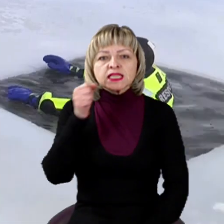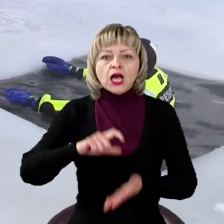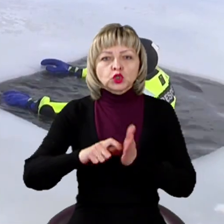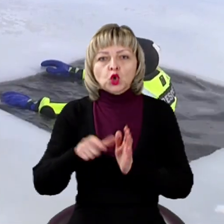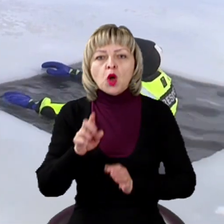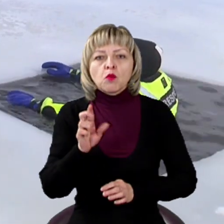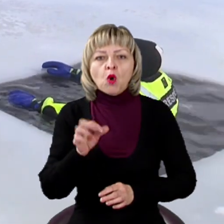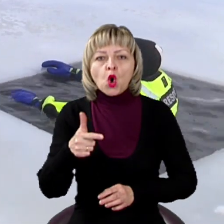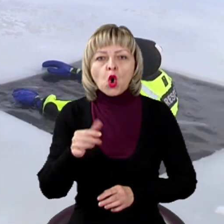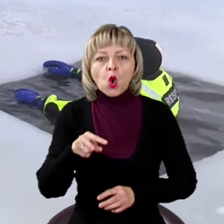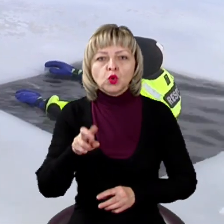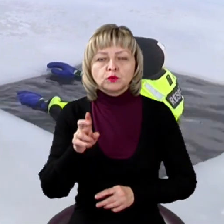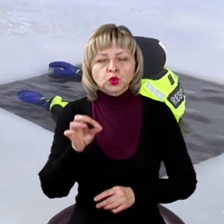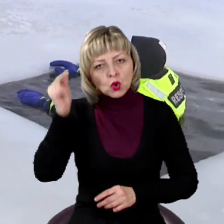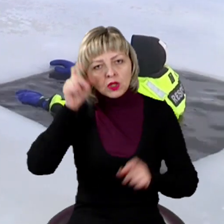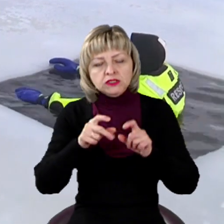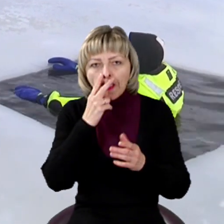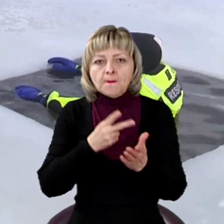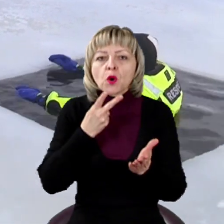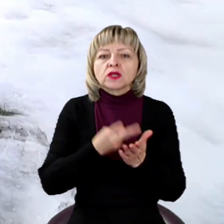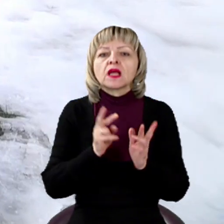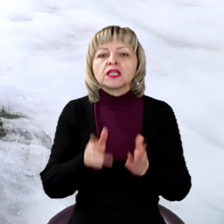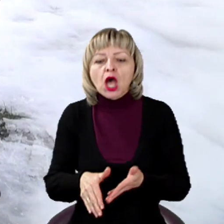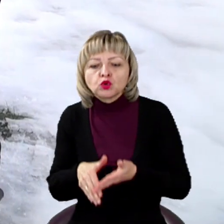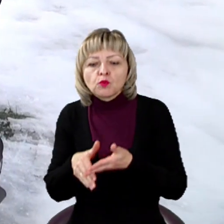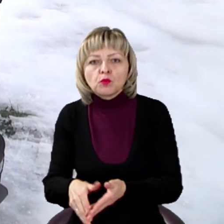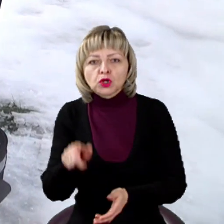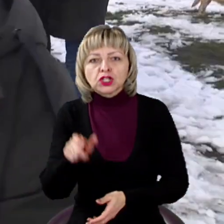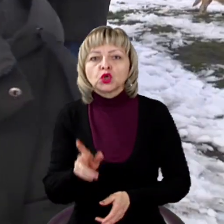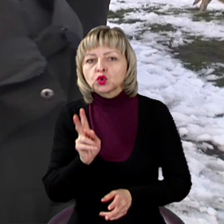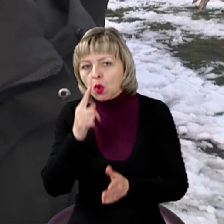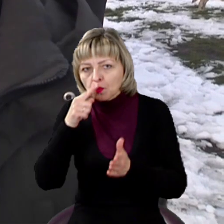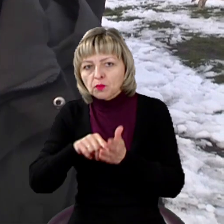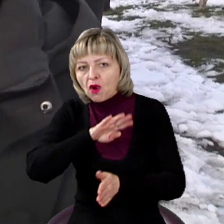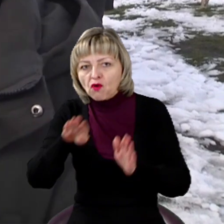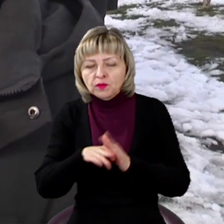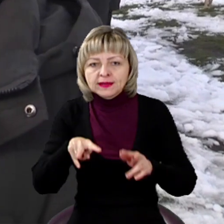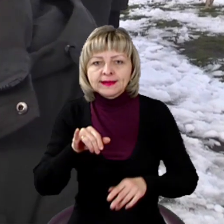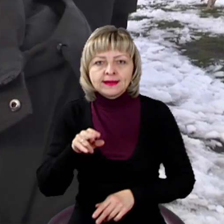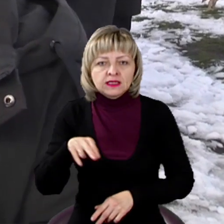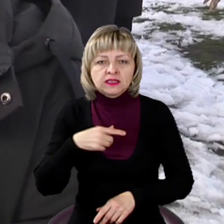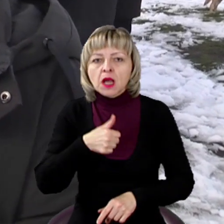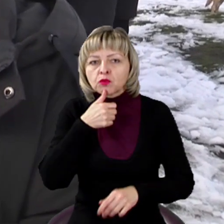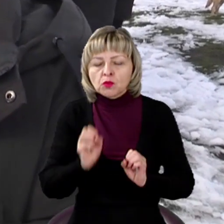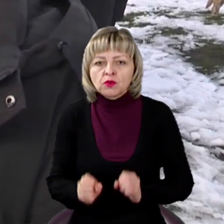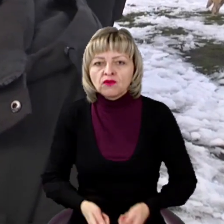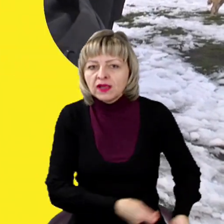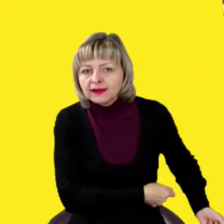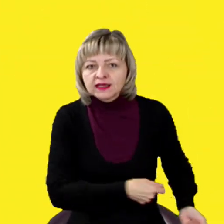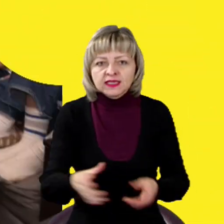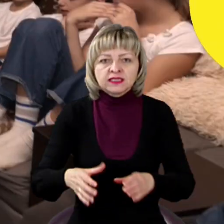Старшокласникам Боголюбського ліцею показали, як допомогти людині, яка провалилась під лід. Я пробував кидати рятувальний круг, це було